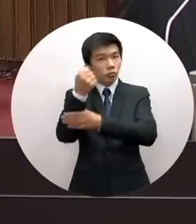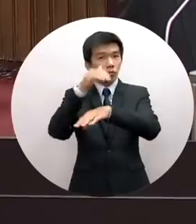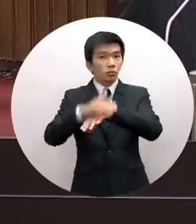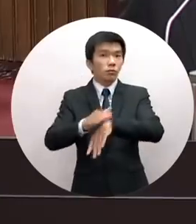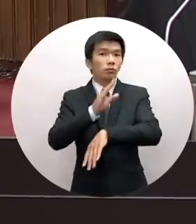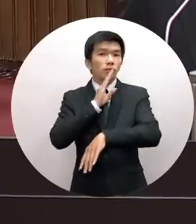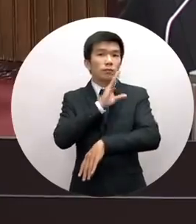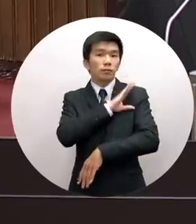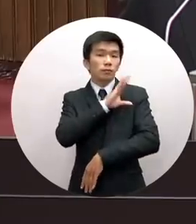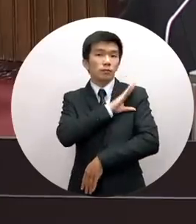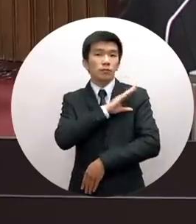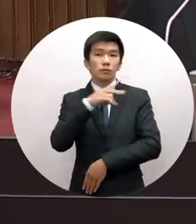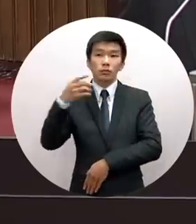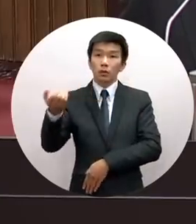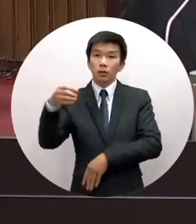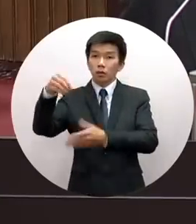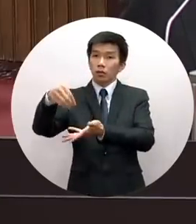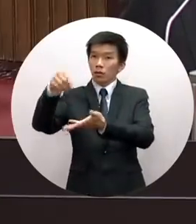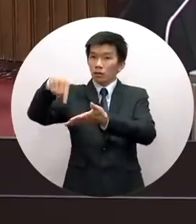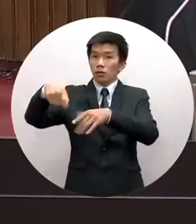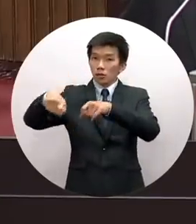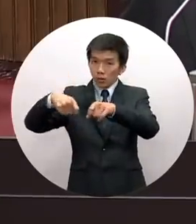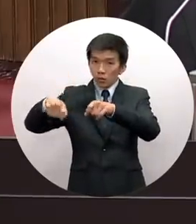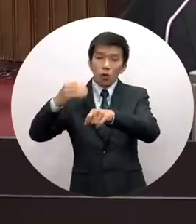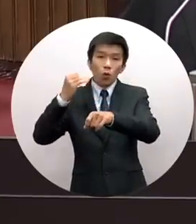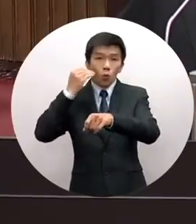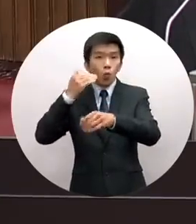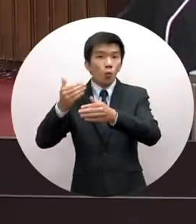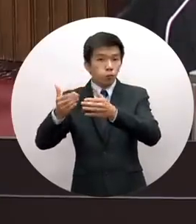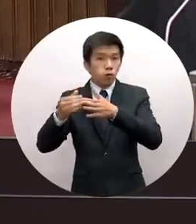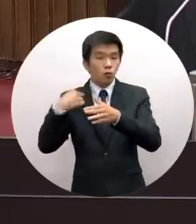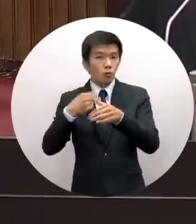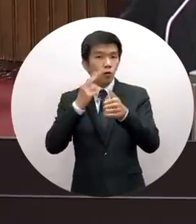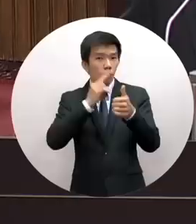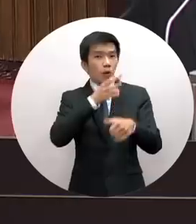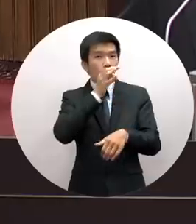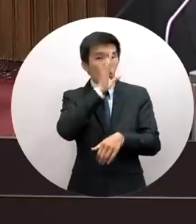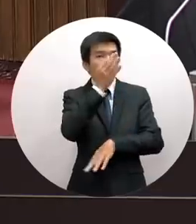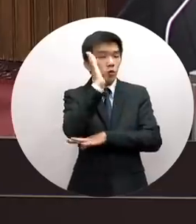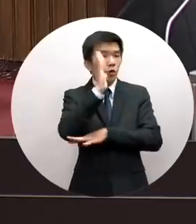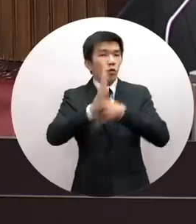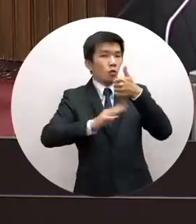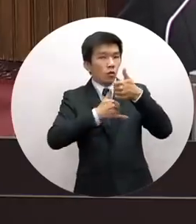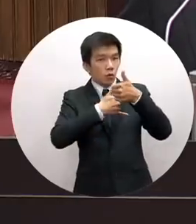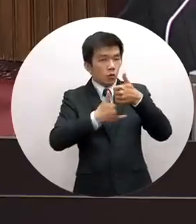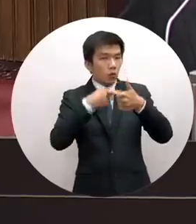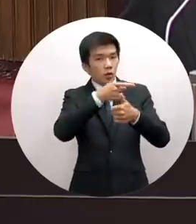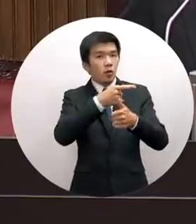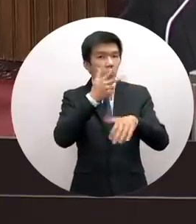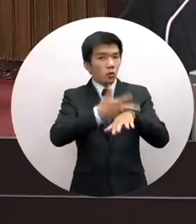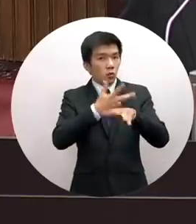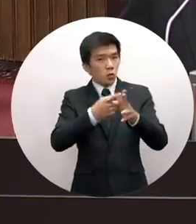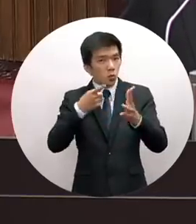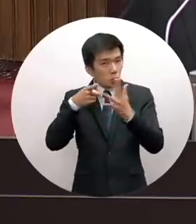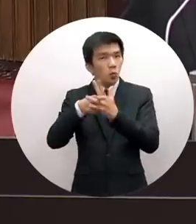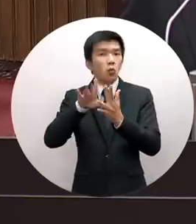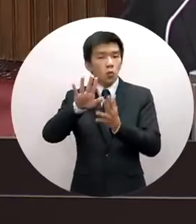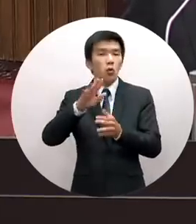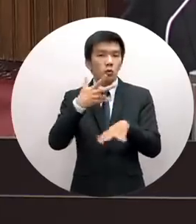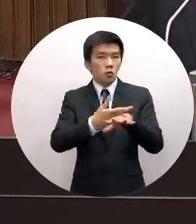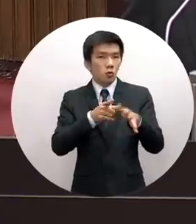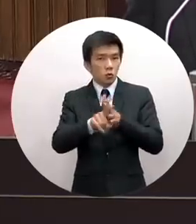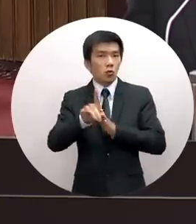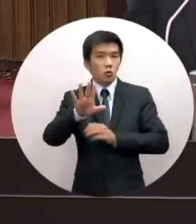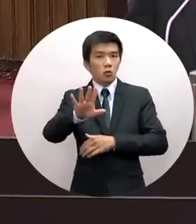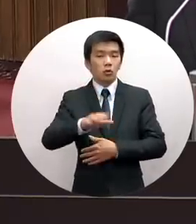头拄仔委员所提的这个计划甲需要，我请吴泽成政委一概来好吗？ 好。 啊，一个专家，同